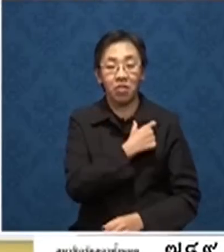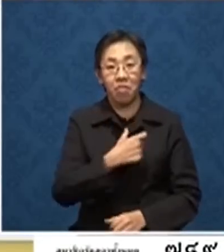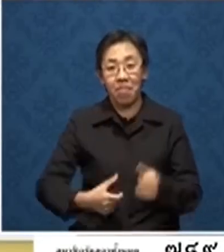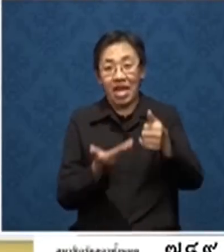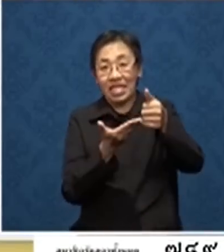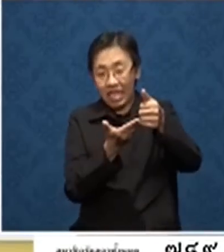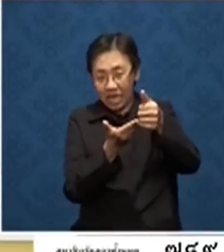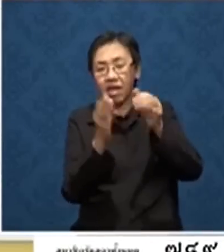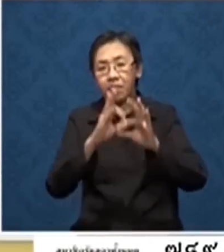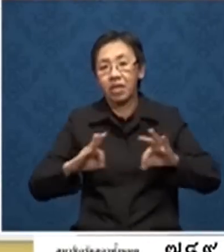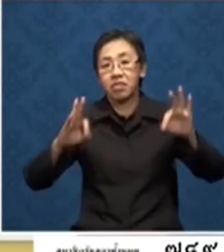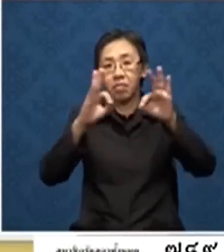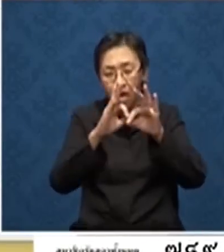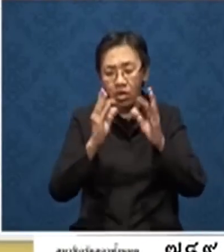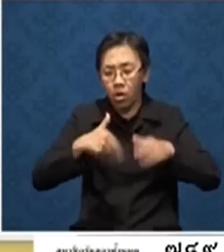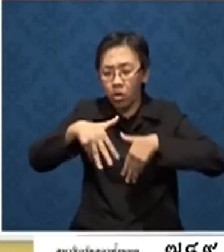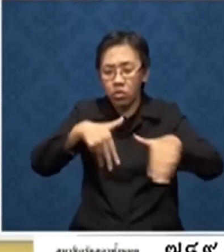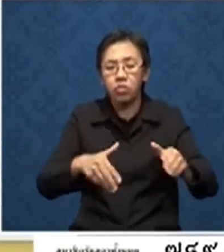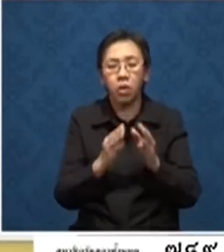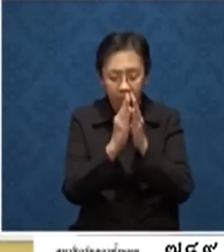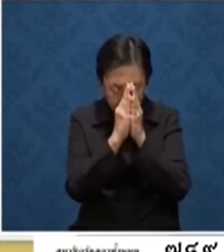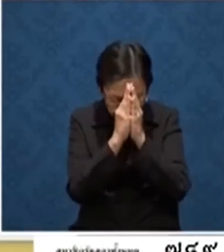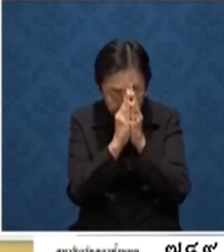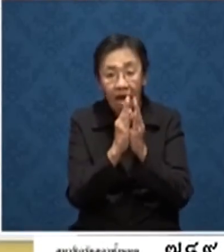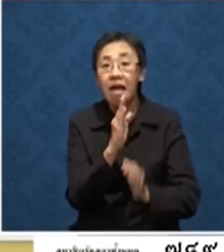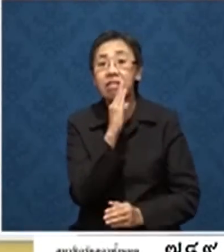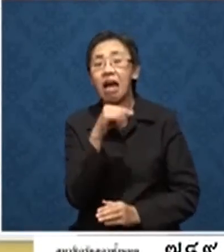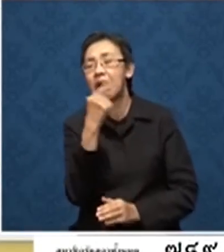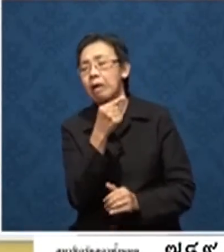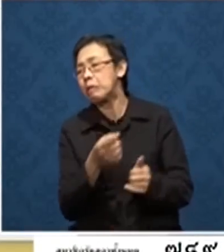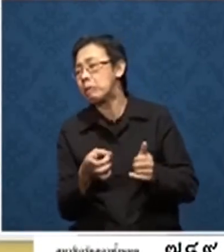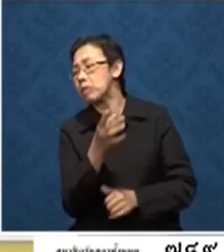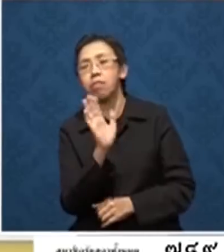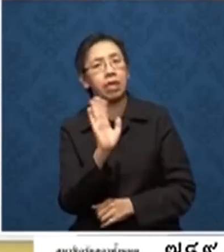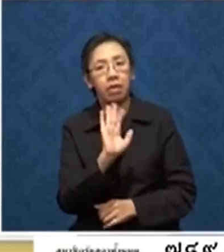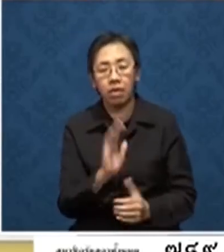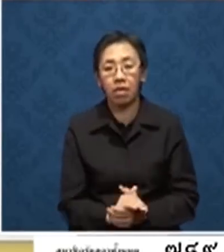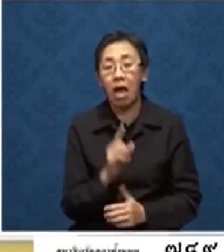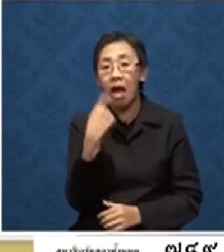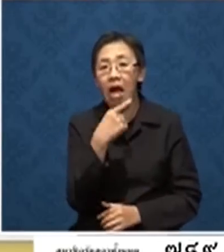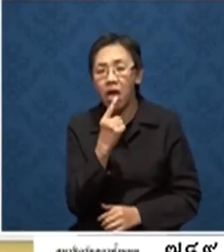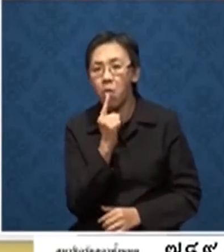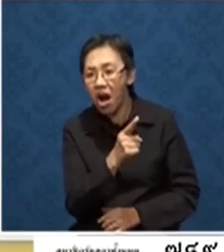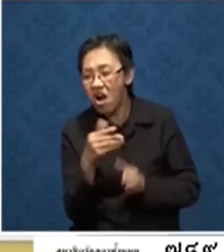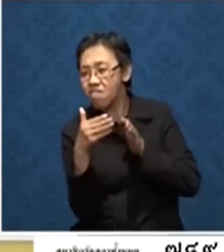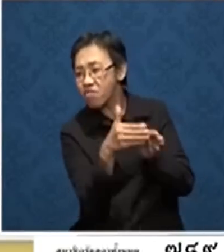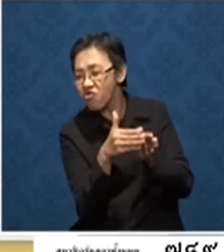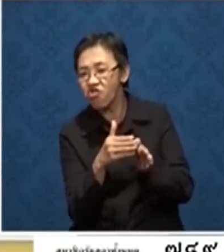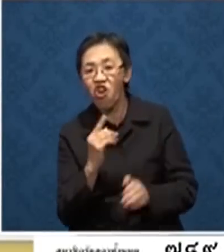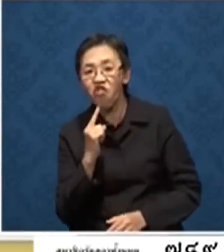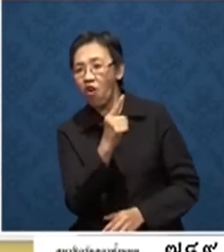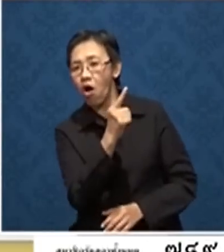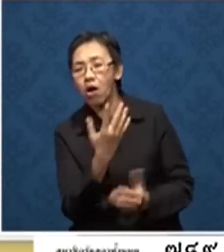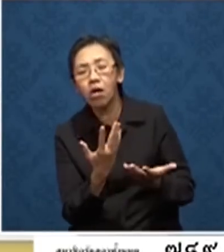และอยู่ในฐานะอันเป็นที่เคารพสักการะผู้ใดจะละเมิดมิได้ผู้ใดจะกล่าวหาหรือฟ้องร้องหรือ